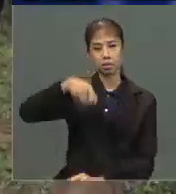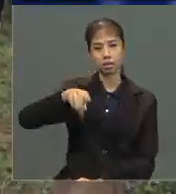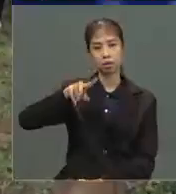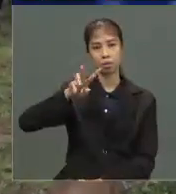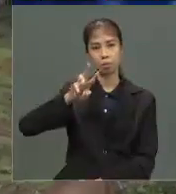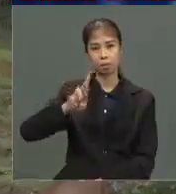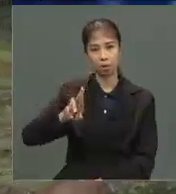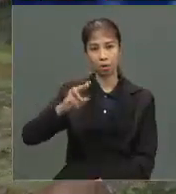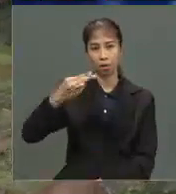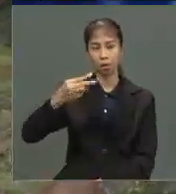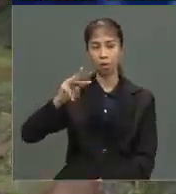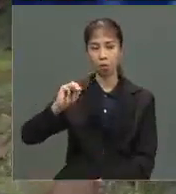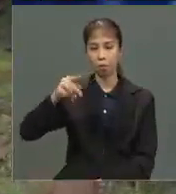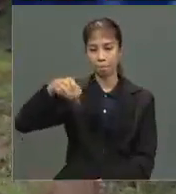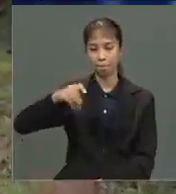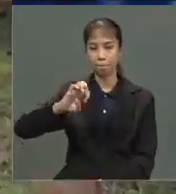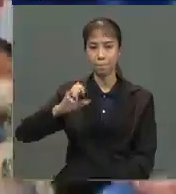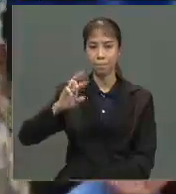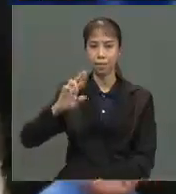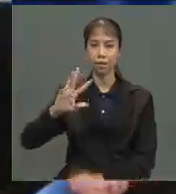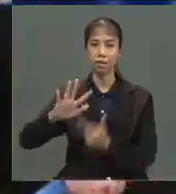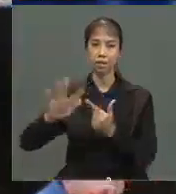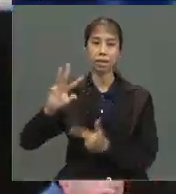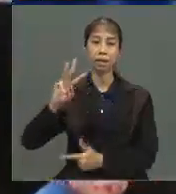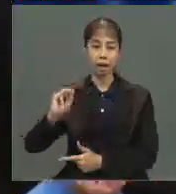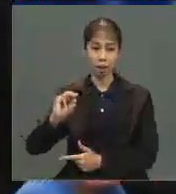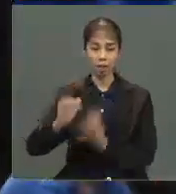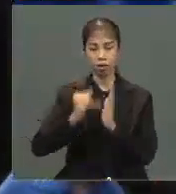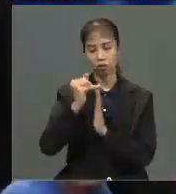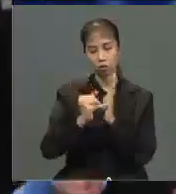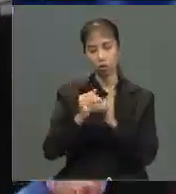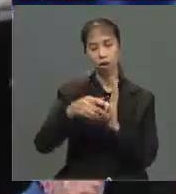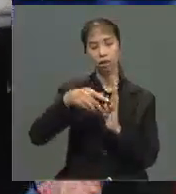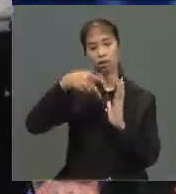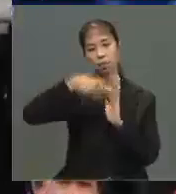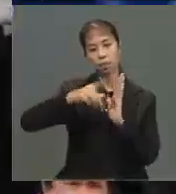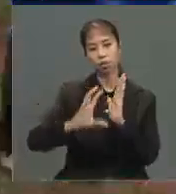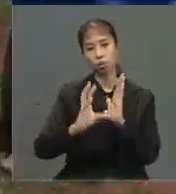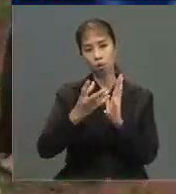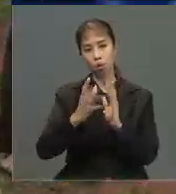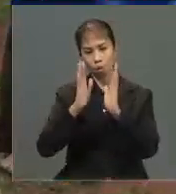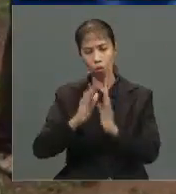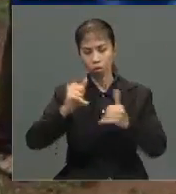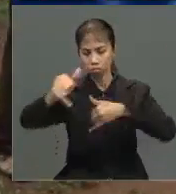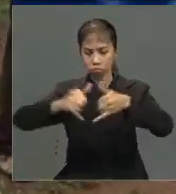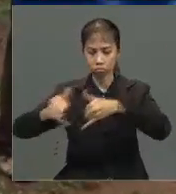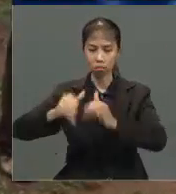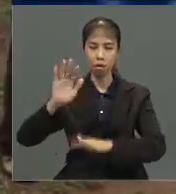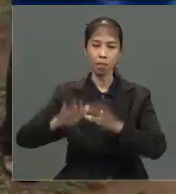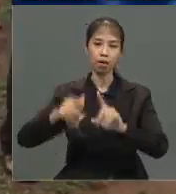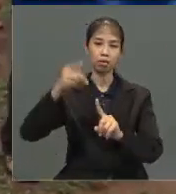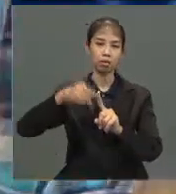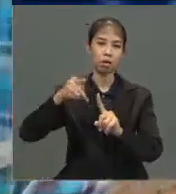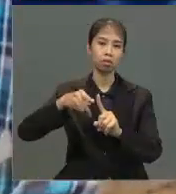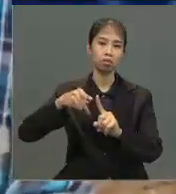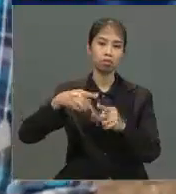ำบลไผ่ขอดอนอำเภอเมืองจังหวัดพิษณุโลกรวมกว่า 1,000 คนรวมตัวกันมาขอ